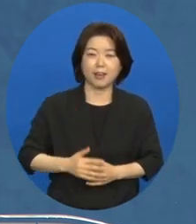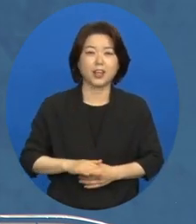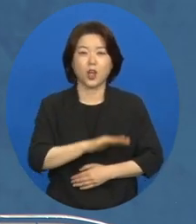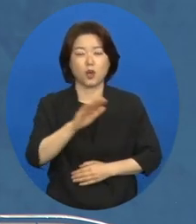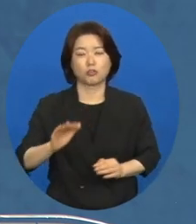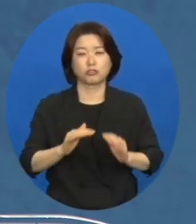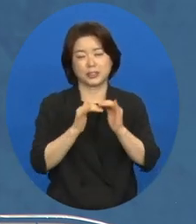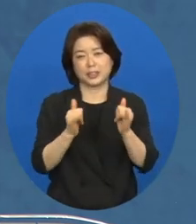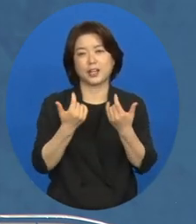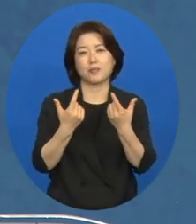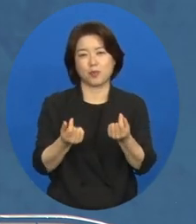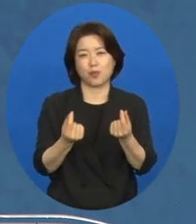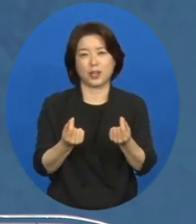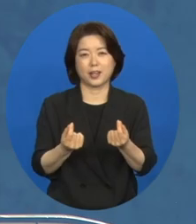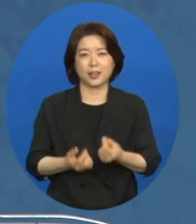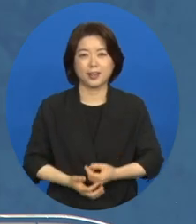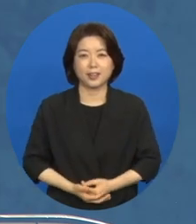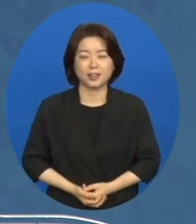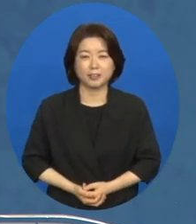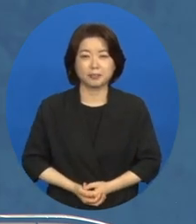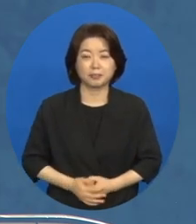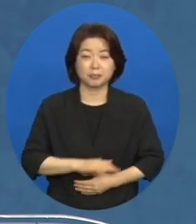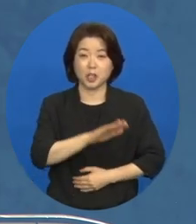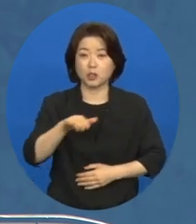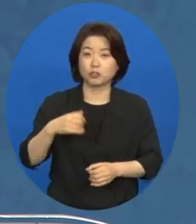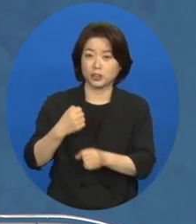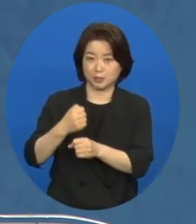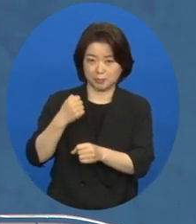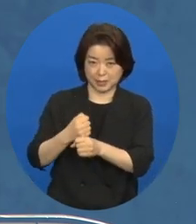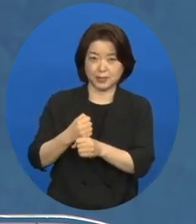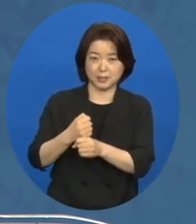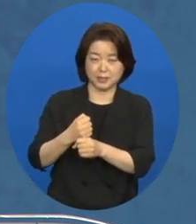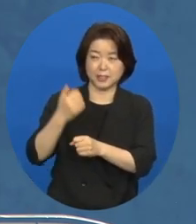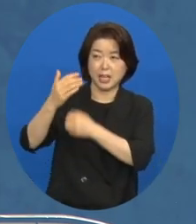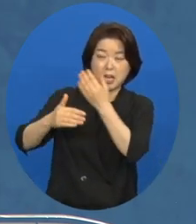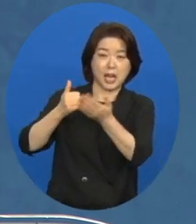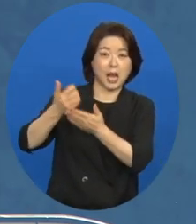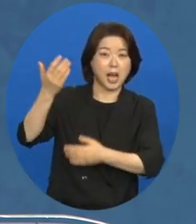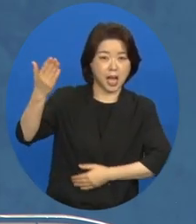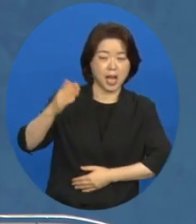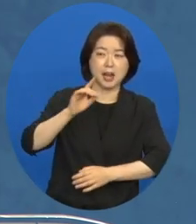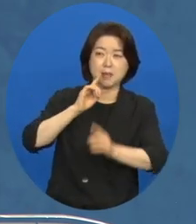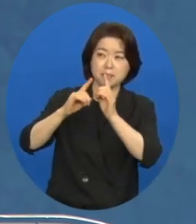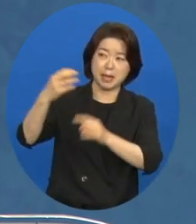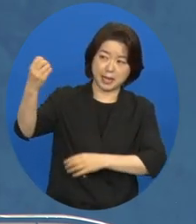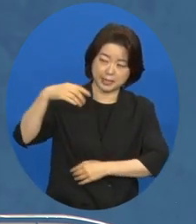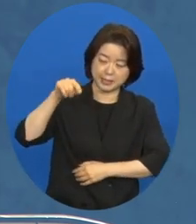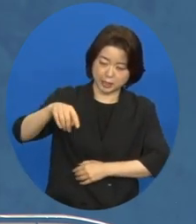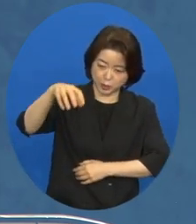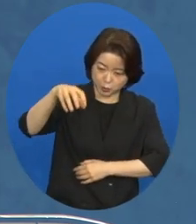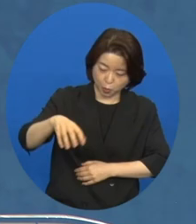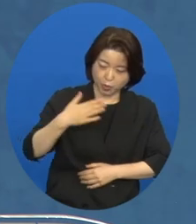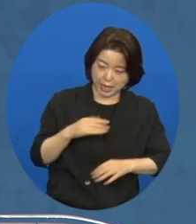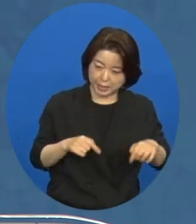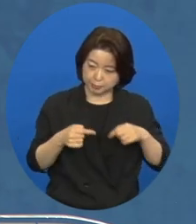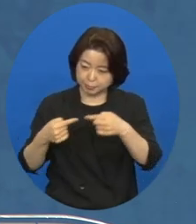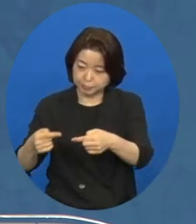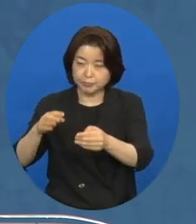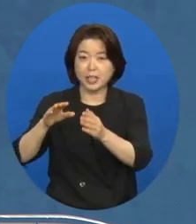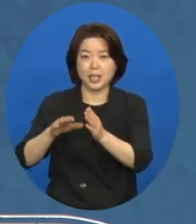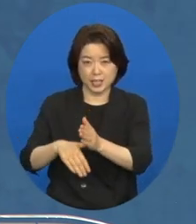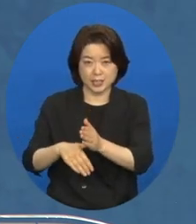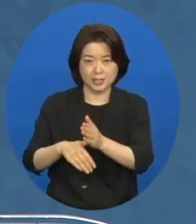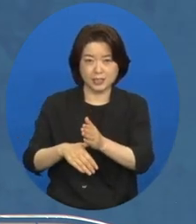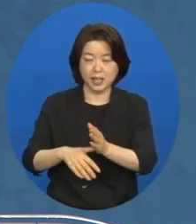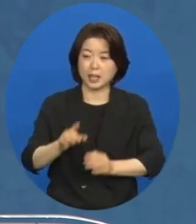사람도 마찬가지죠. 우리를 만드신 하나님의 말씀하신 그곳에 있을 때 우리가